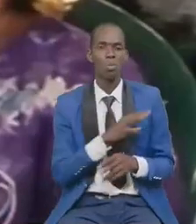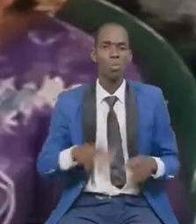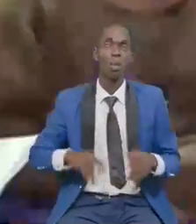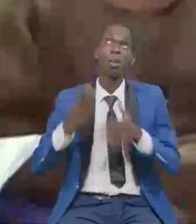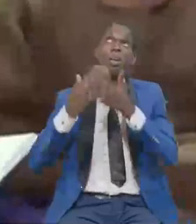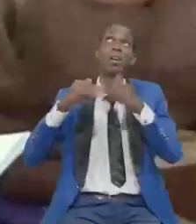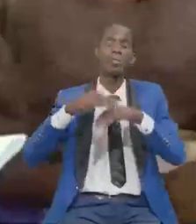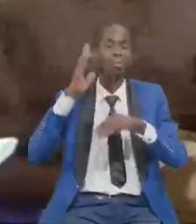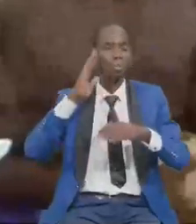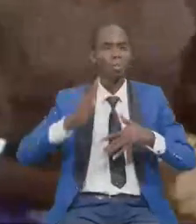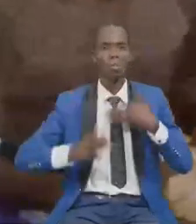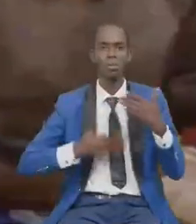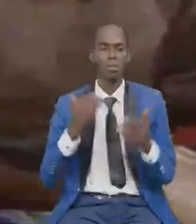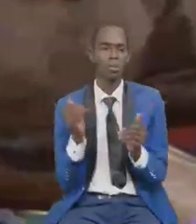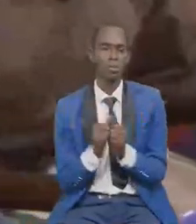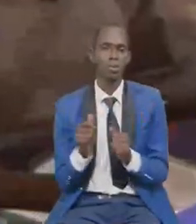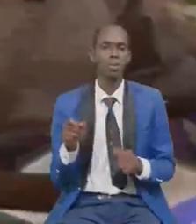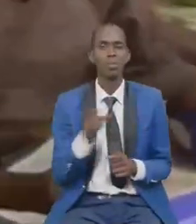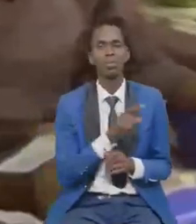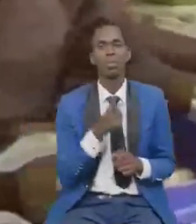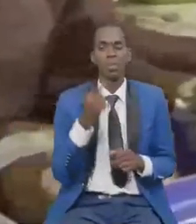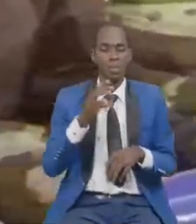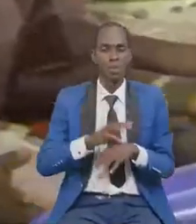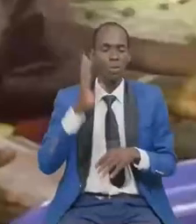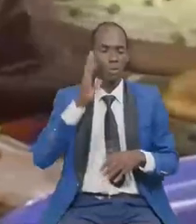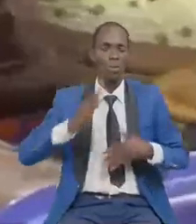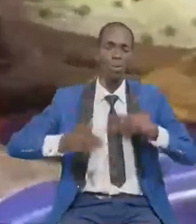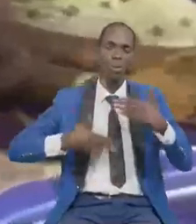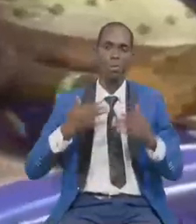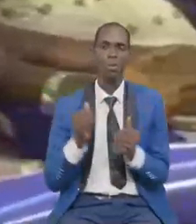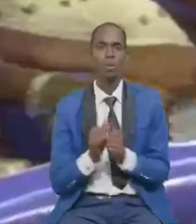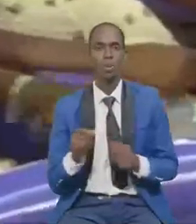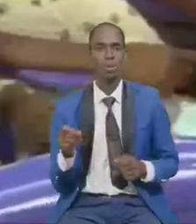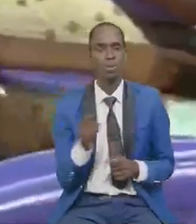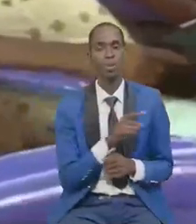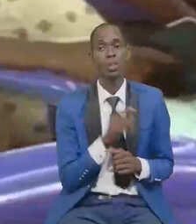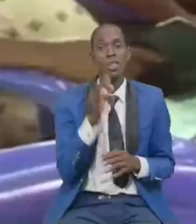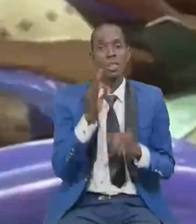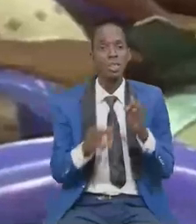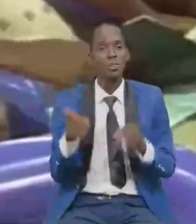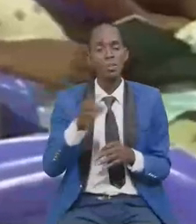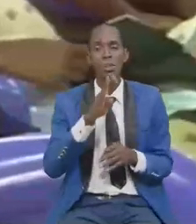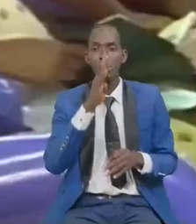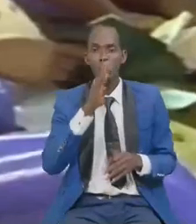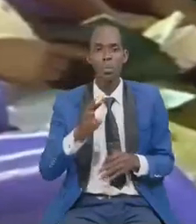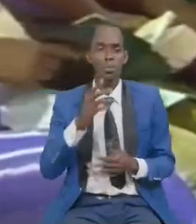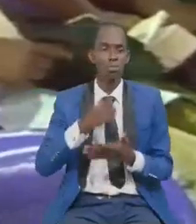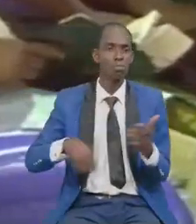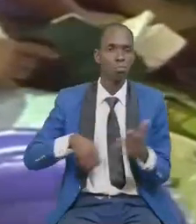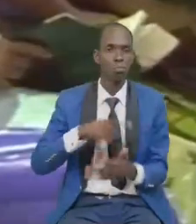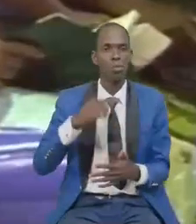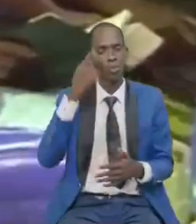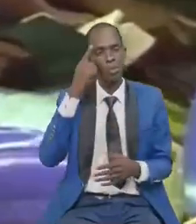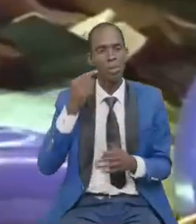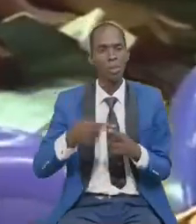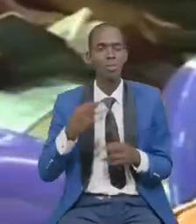vous êtes heureux, le Seigneur va se réjouir avec vous. L'Église va se réjouir avec toi. Si vous êtes outragé pour Christ, pour